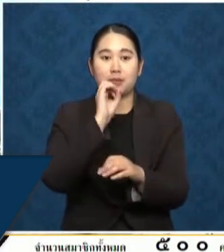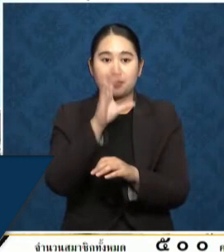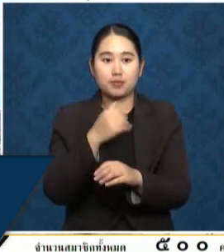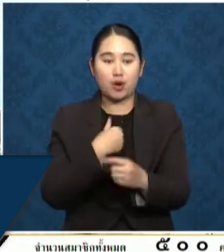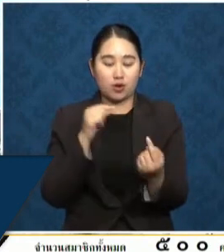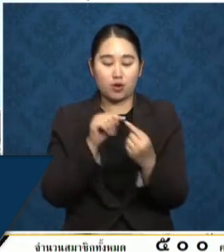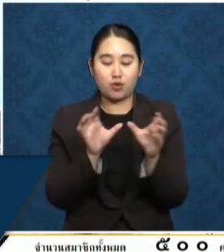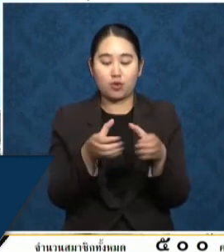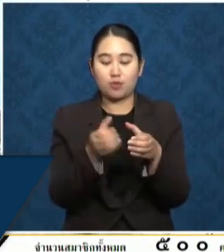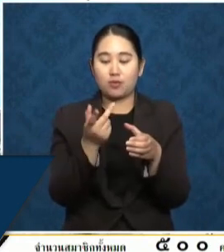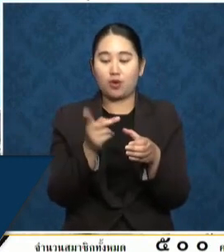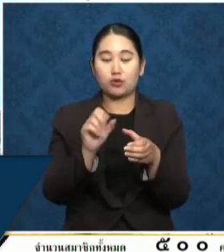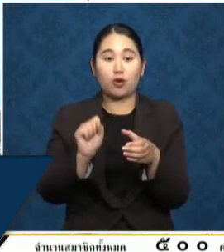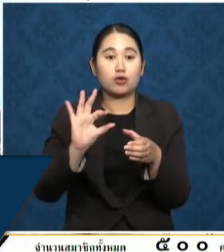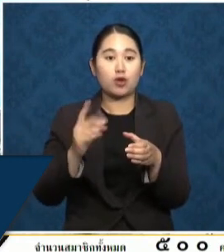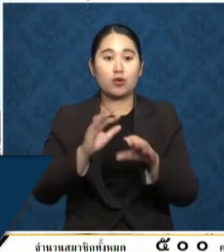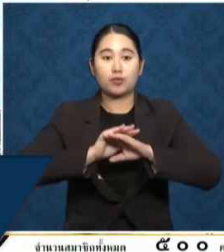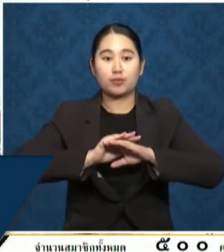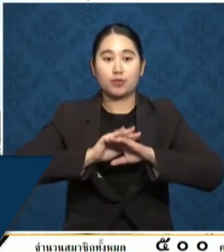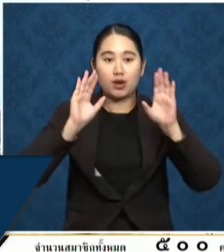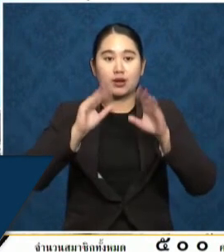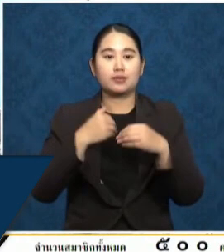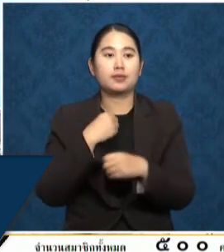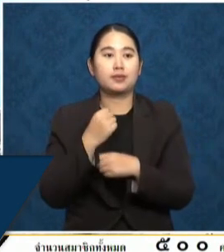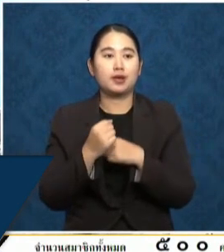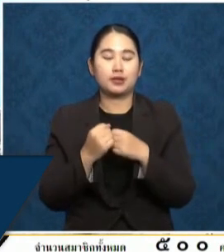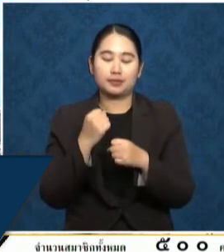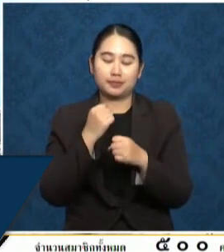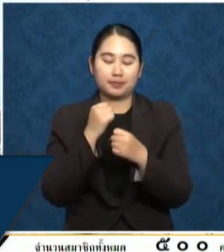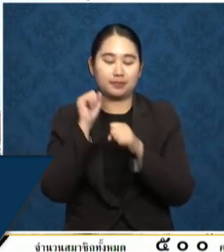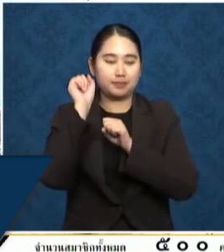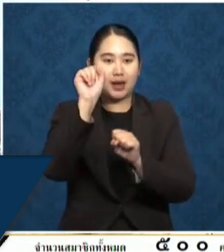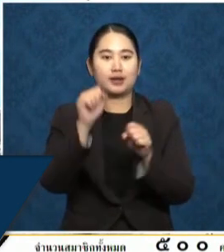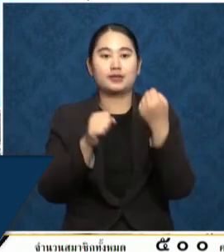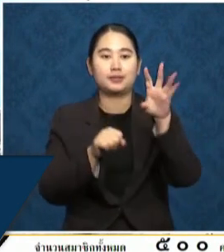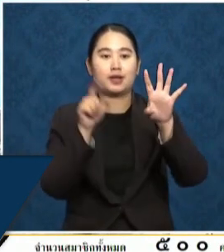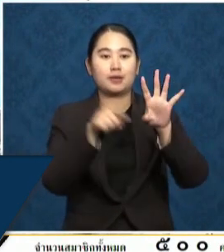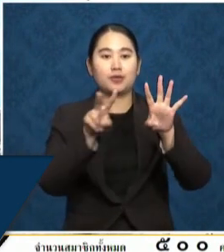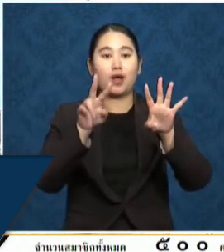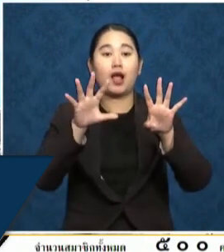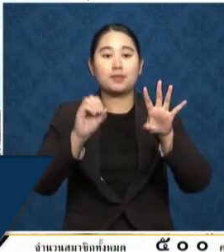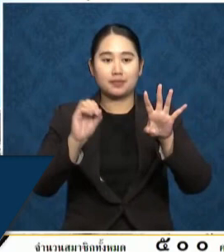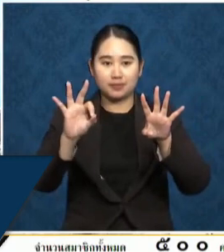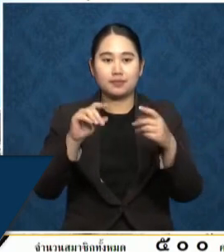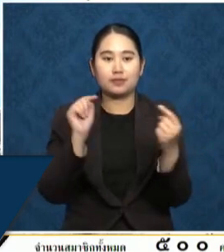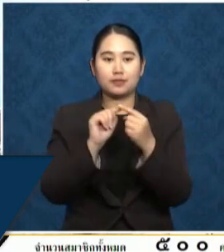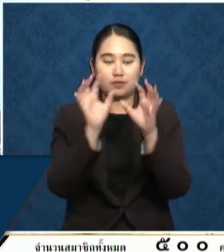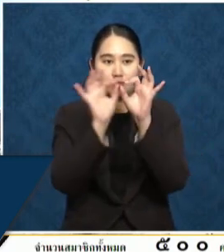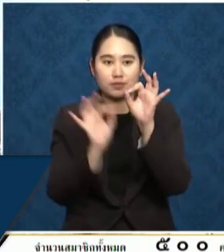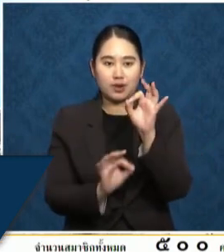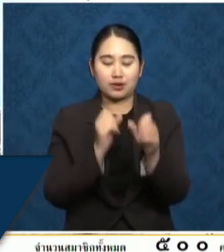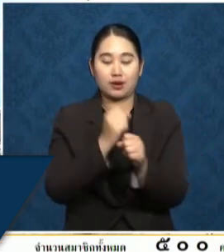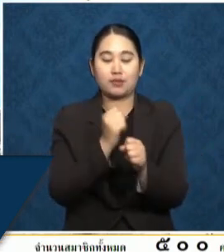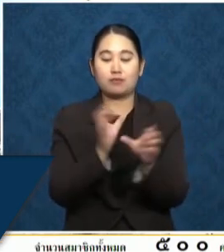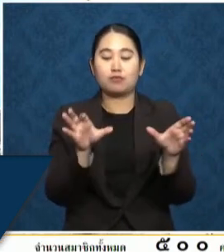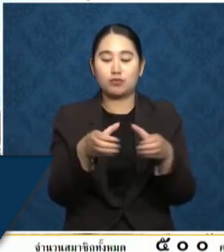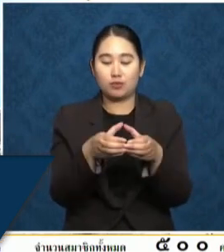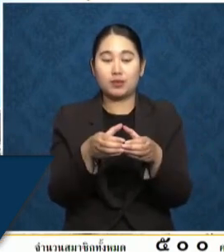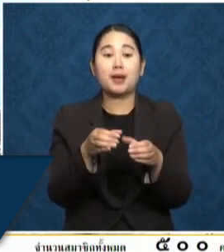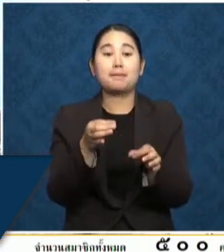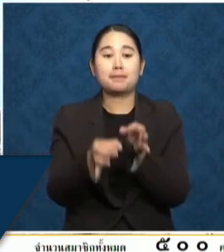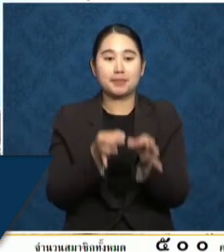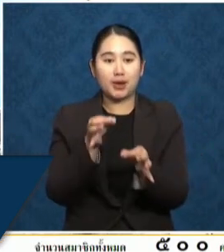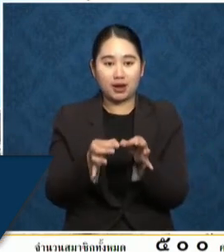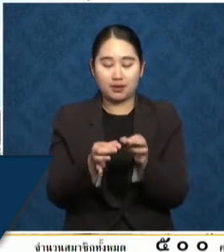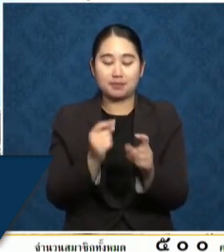สั่ง ผหน้าคณะรัษาคามสงบแ่ชาต 14-259เรื่องขนักกรมการทภึษาการบริหาร้การพฒนาจัหวดใช้แดนภาคใต